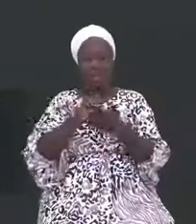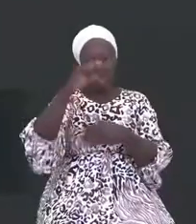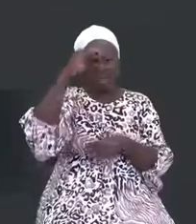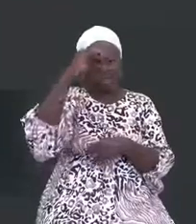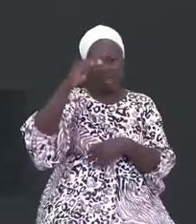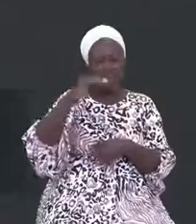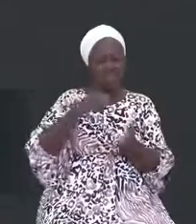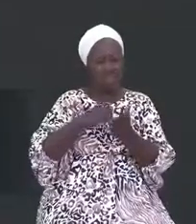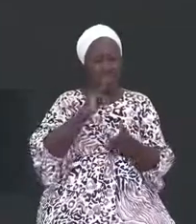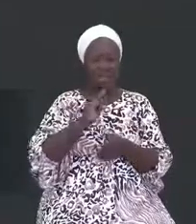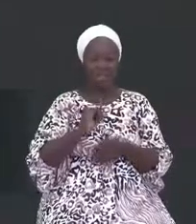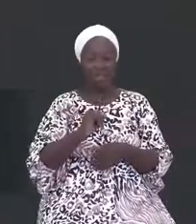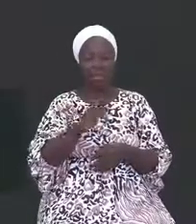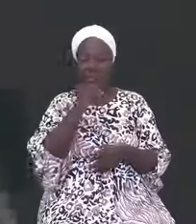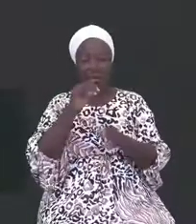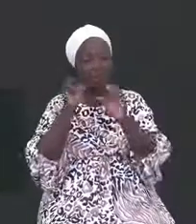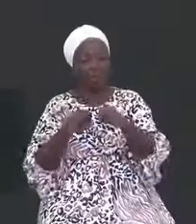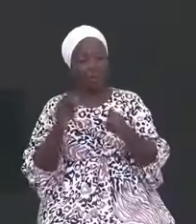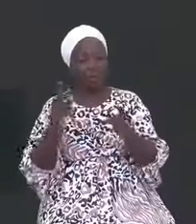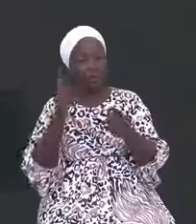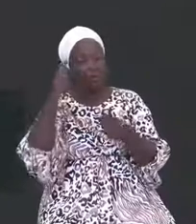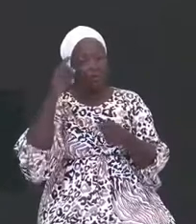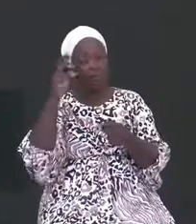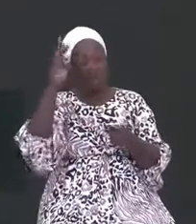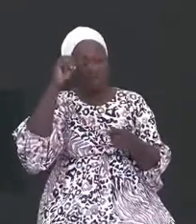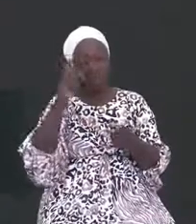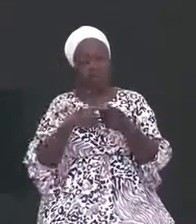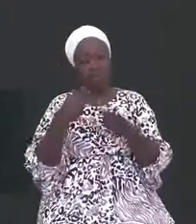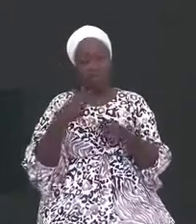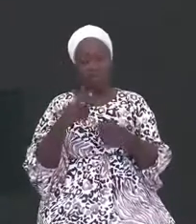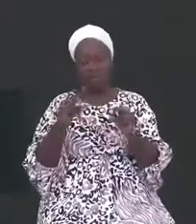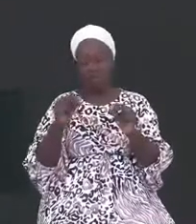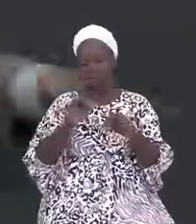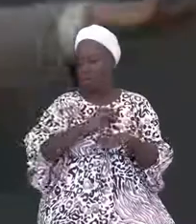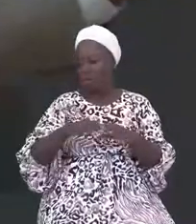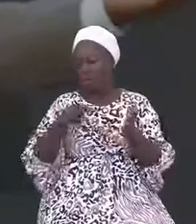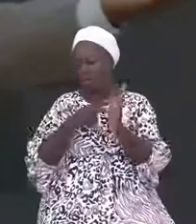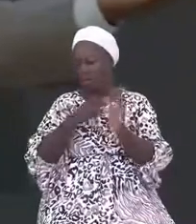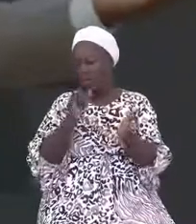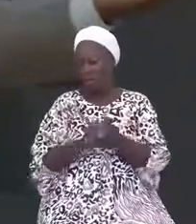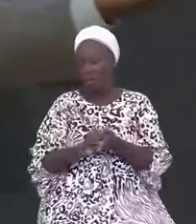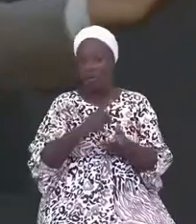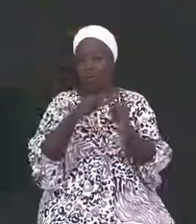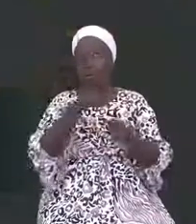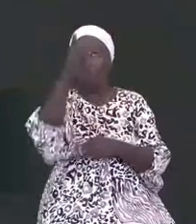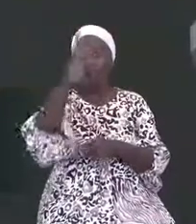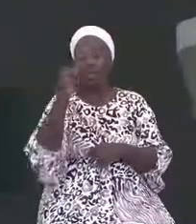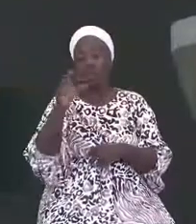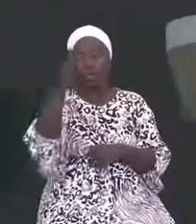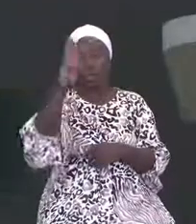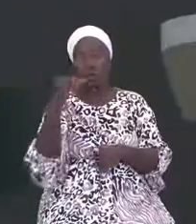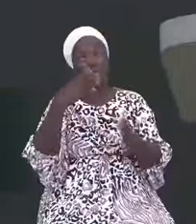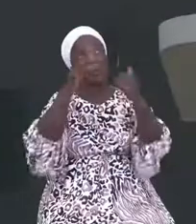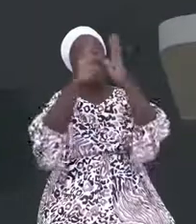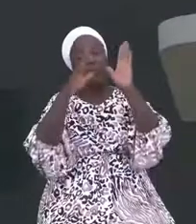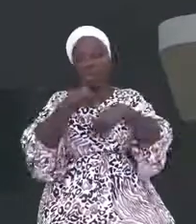lui de dire après, je n'étais pas sincère. Hein. Mais quand c'est avec le Dieu du ciel que tu traites et